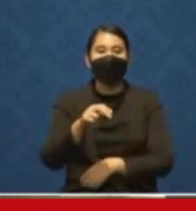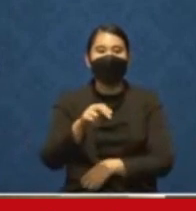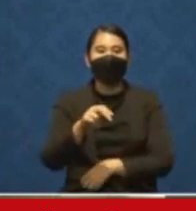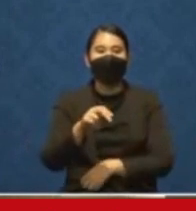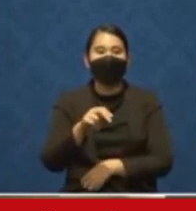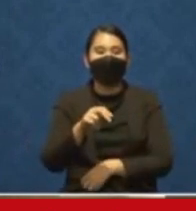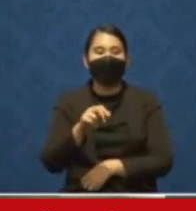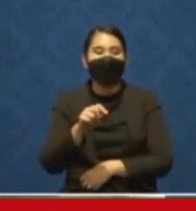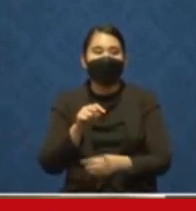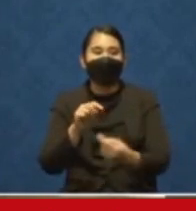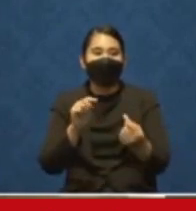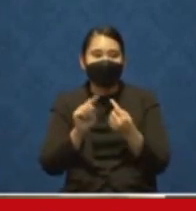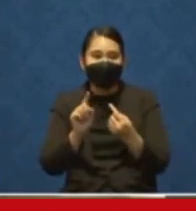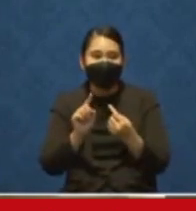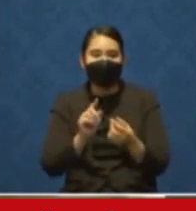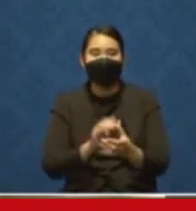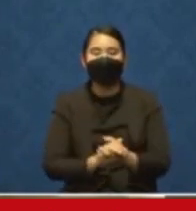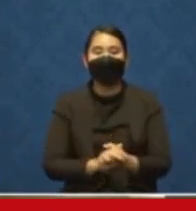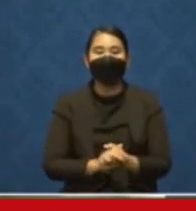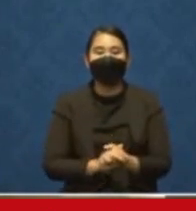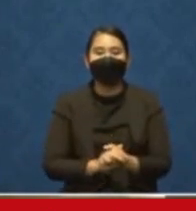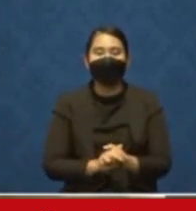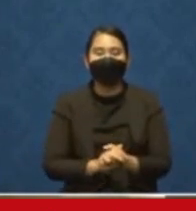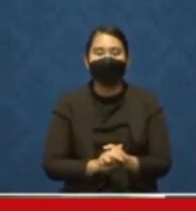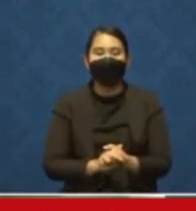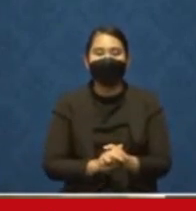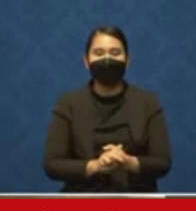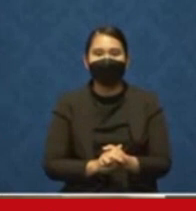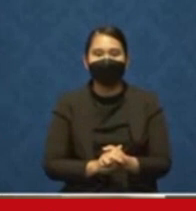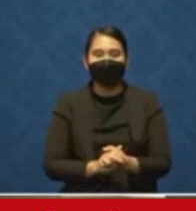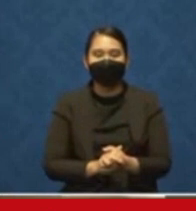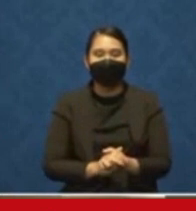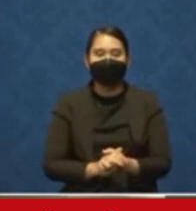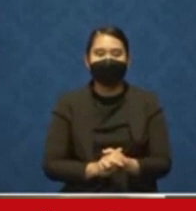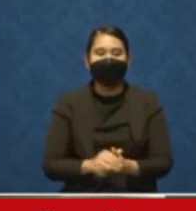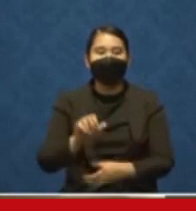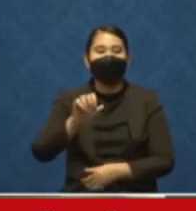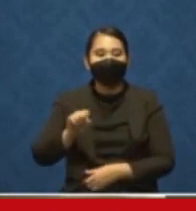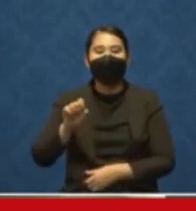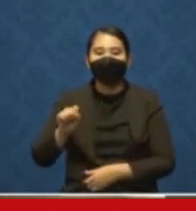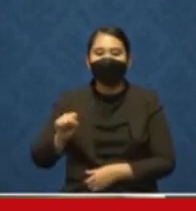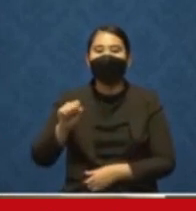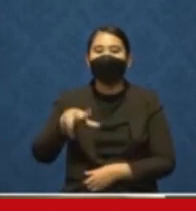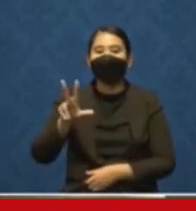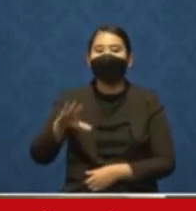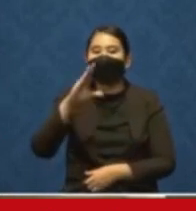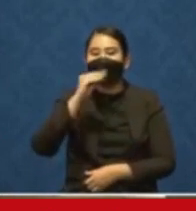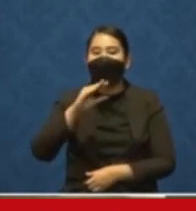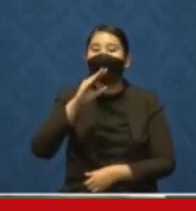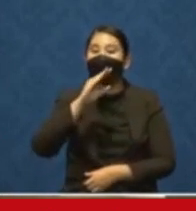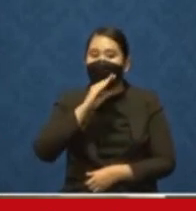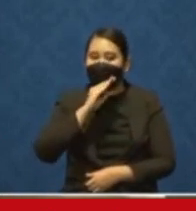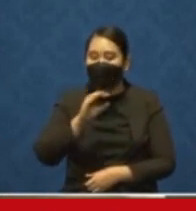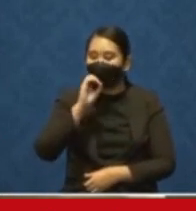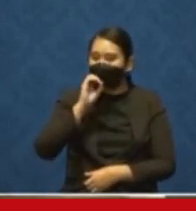ว่าเรื่องขี้ประติ๋วแต่พอเริ่มตีมาตอบอยู่จ๊ะกรรมจันทร์สุริยะมาอีกทางเลยที่นี่แต่